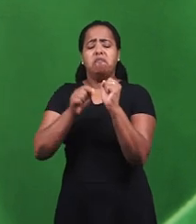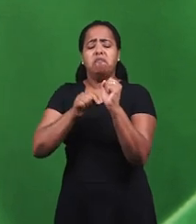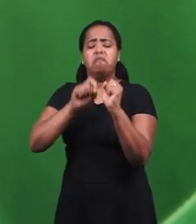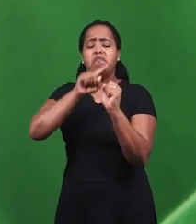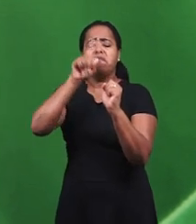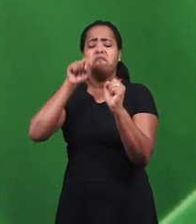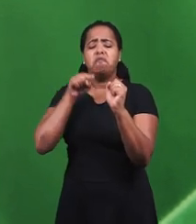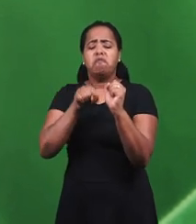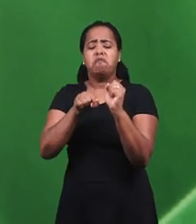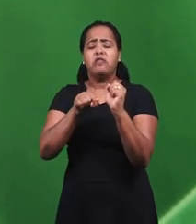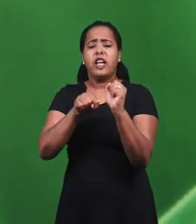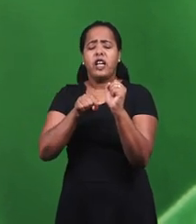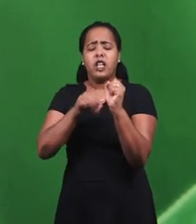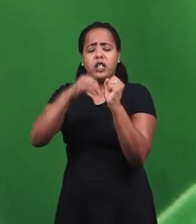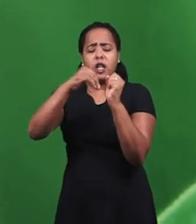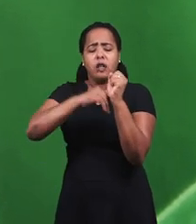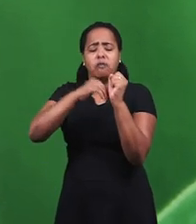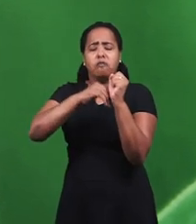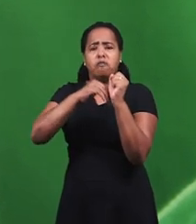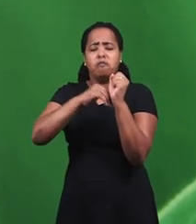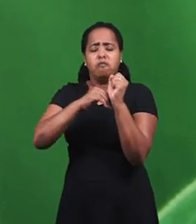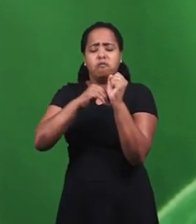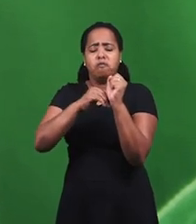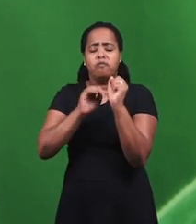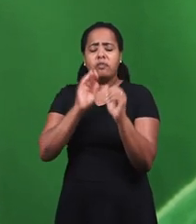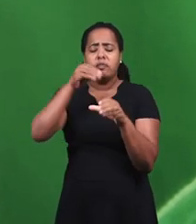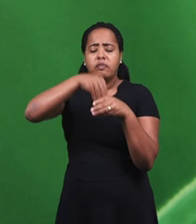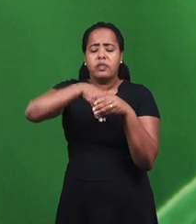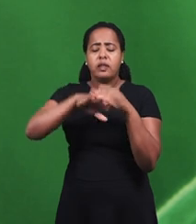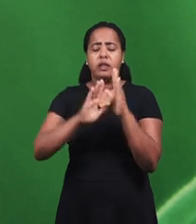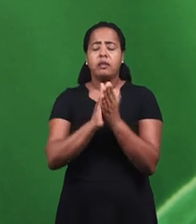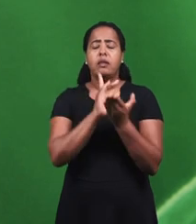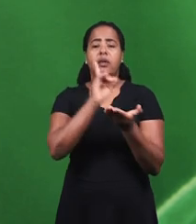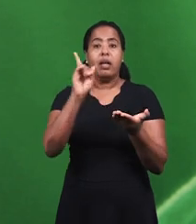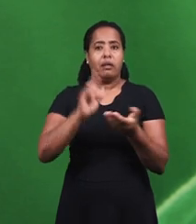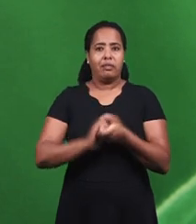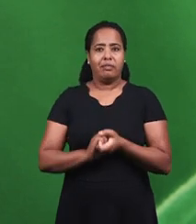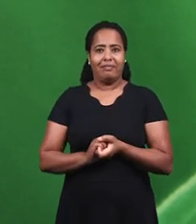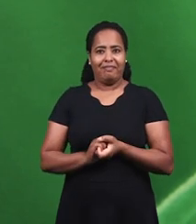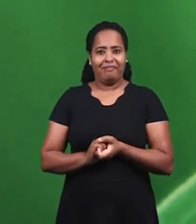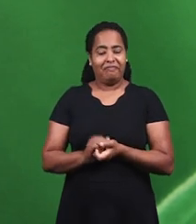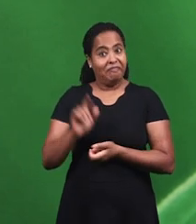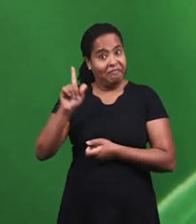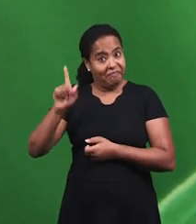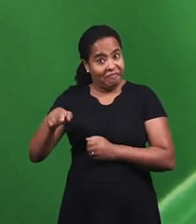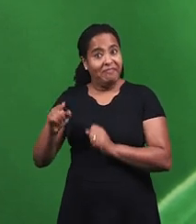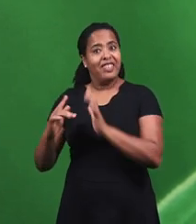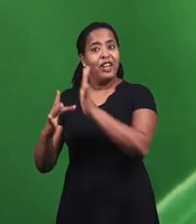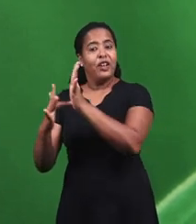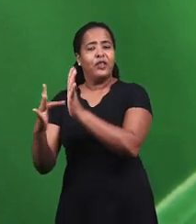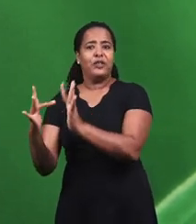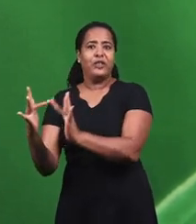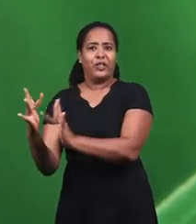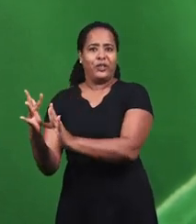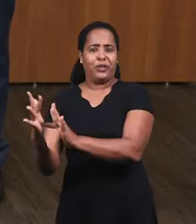mystère qui est caché dans la Bible, dans la parole? C'est Jésus.